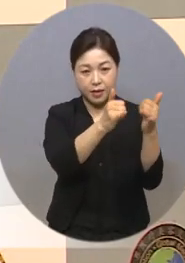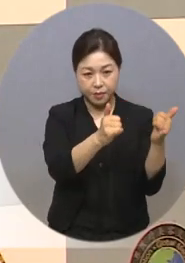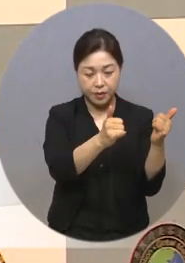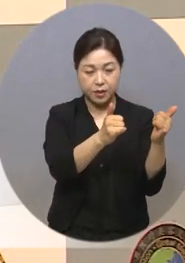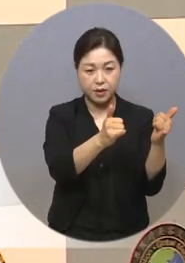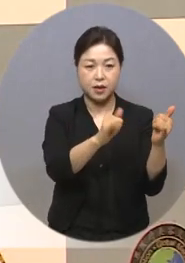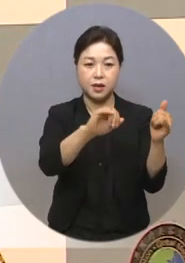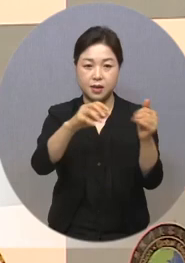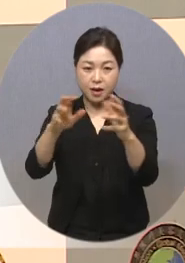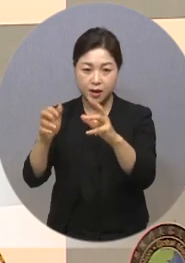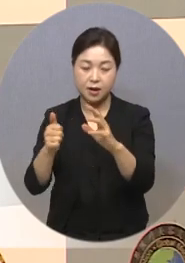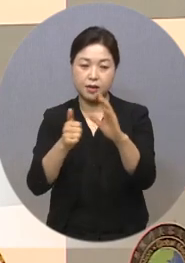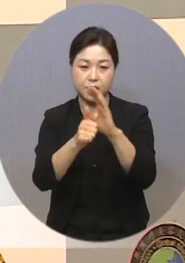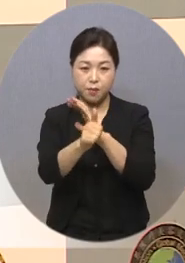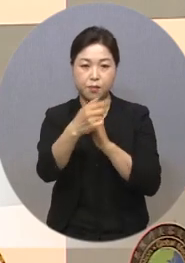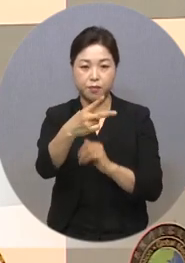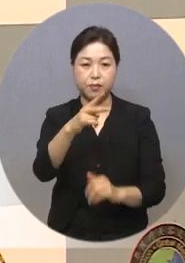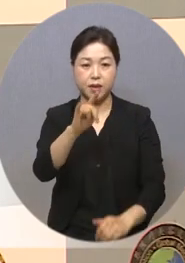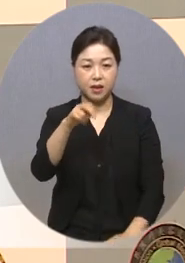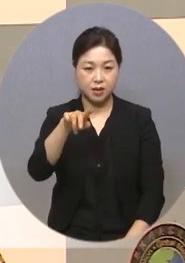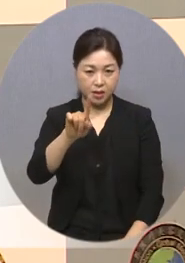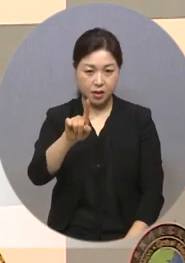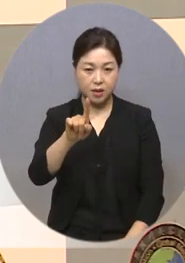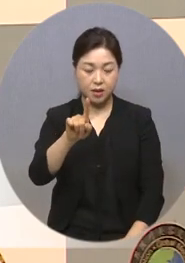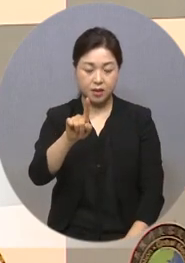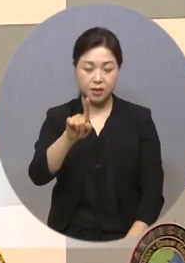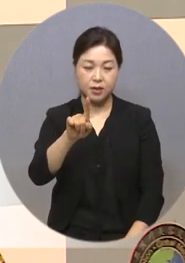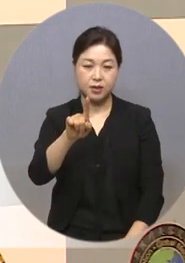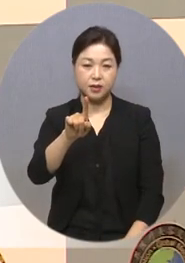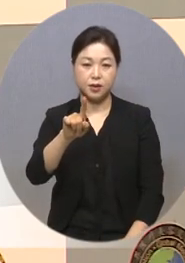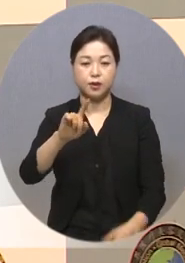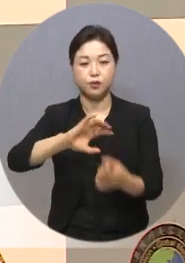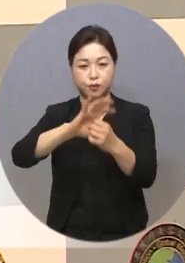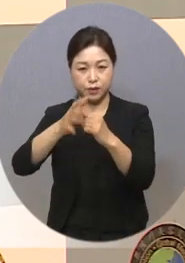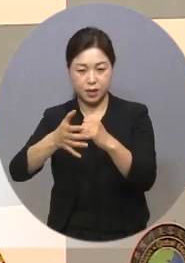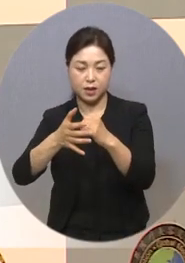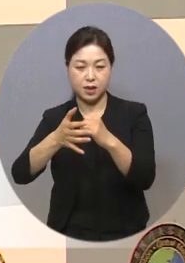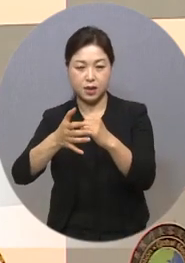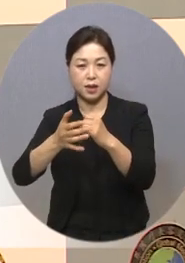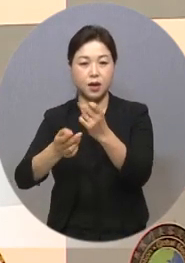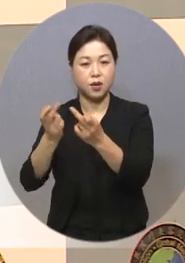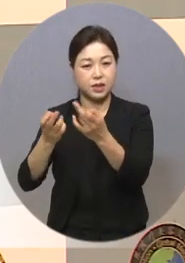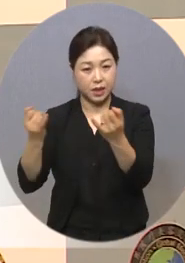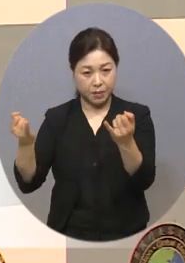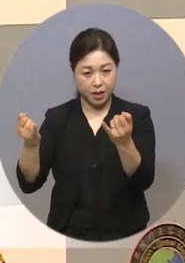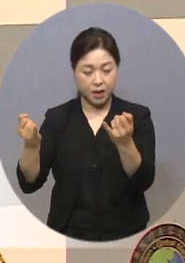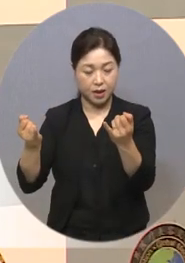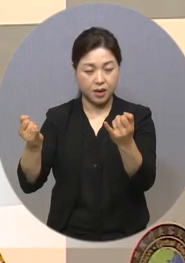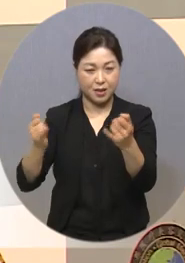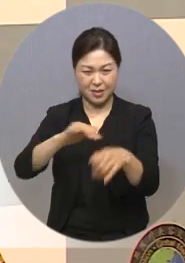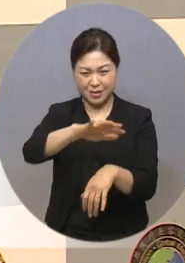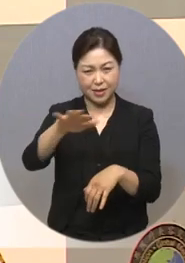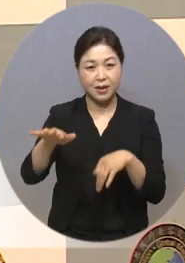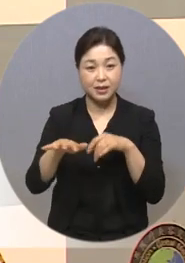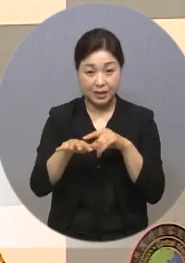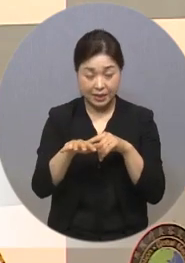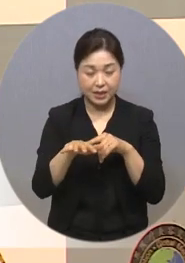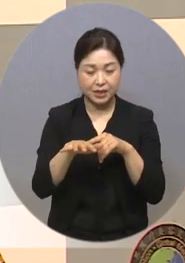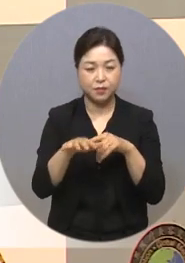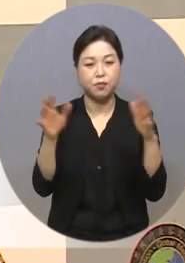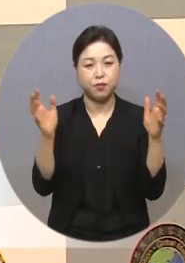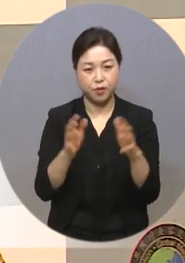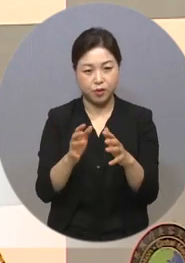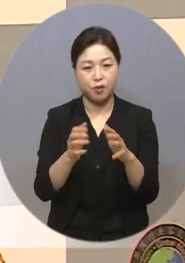님들 그리고 모든 저의 국제 형제 자매들과 함께 대 성공적으로 어제 13